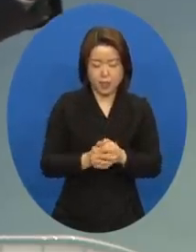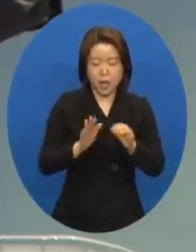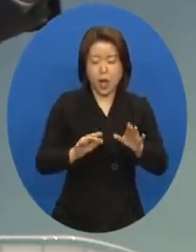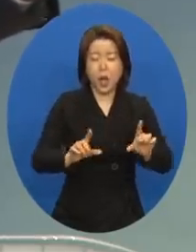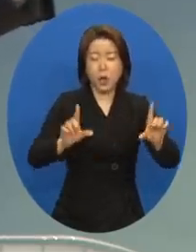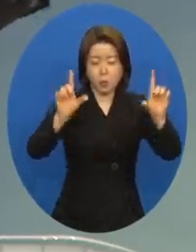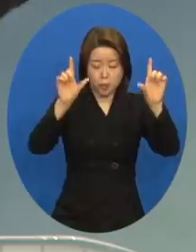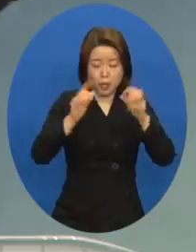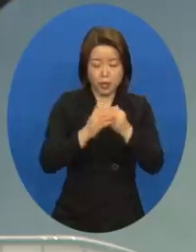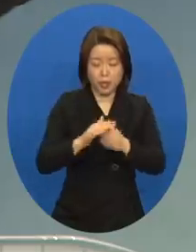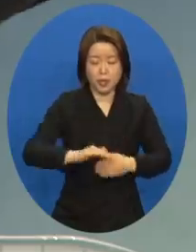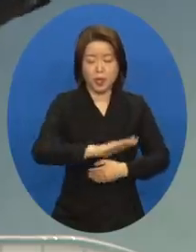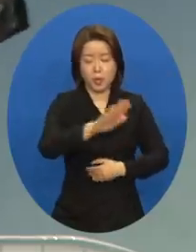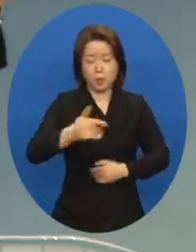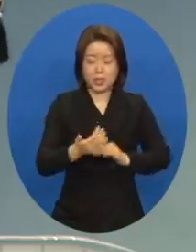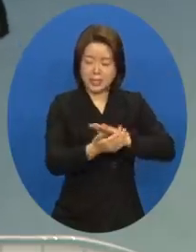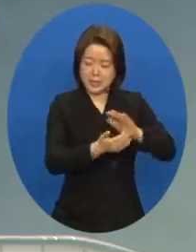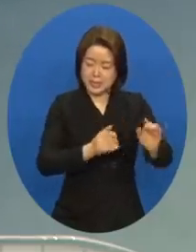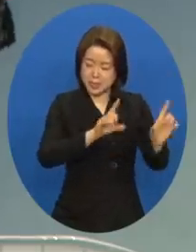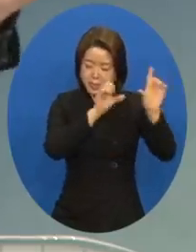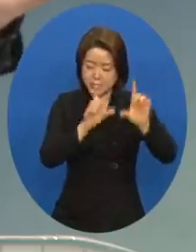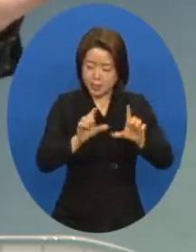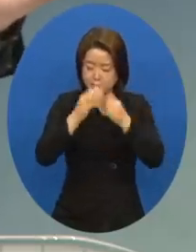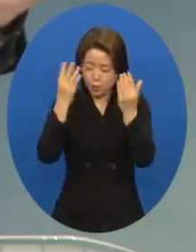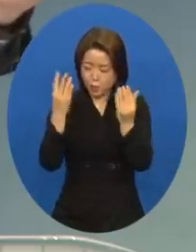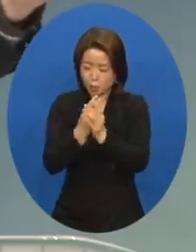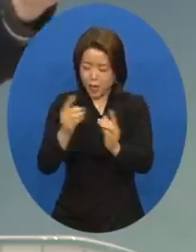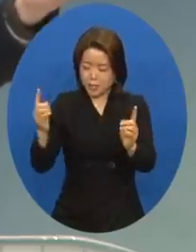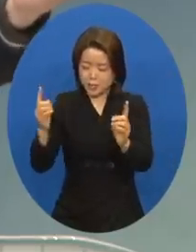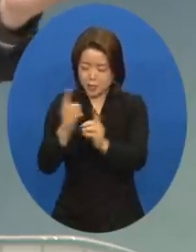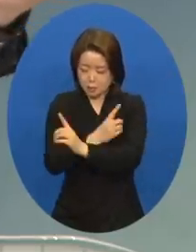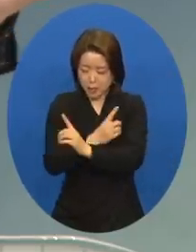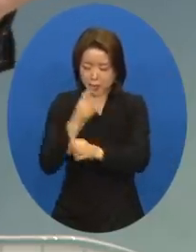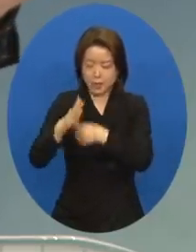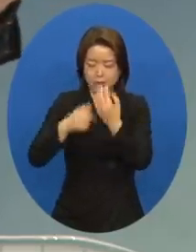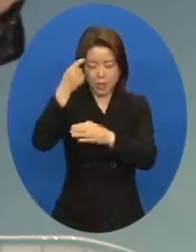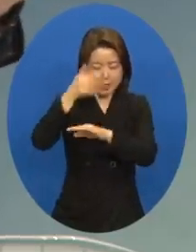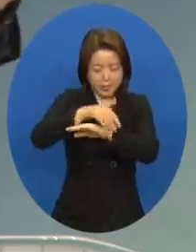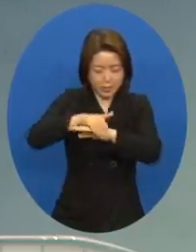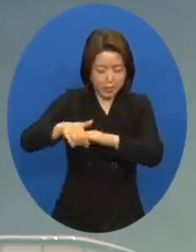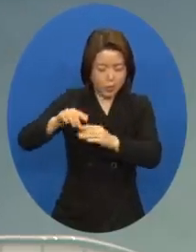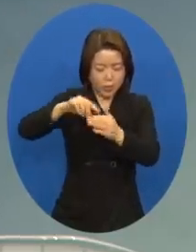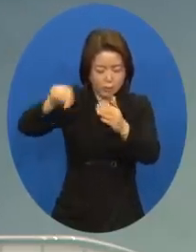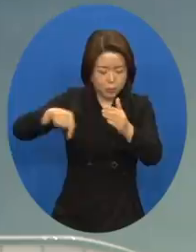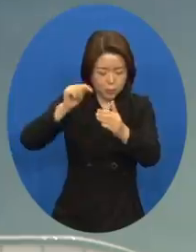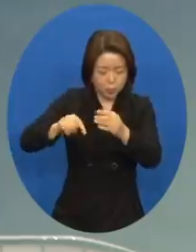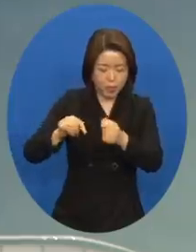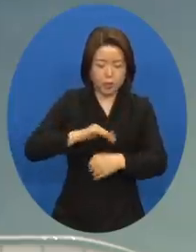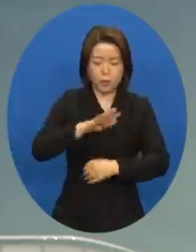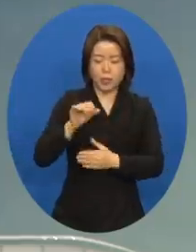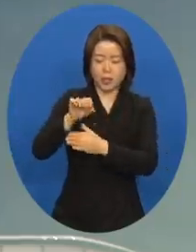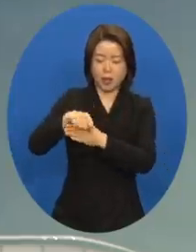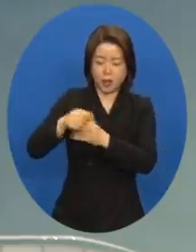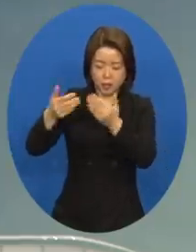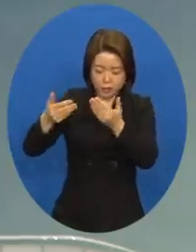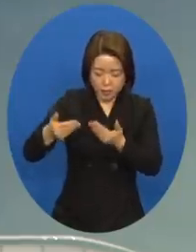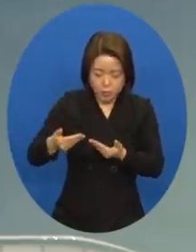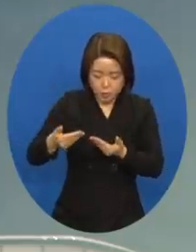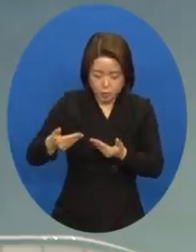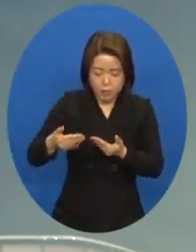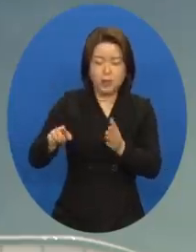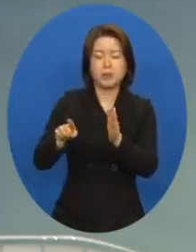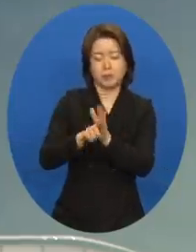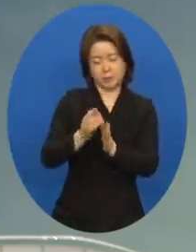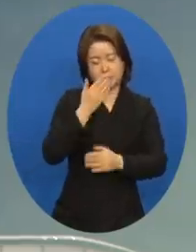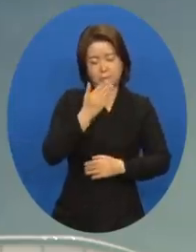올해는 우리의 이전의 삶과는 완전히 다른 하나님의 계획 가운데 우리에게 허락되어 주셨음을